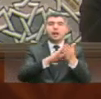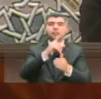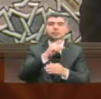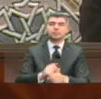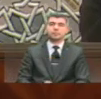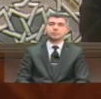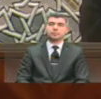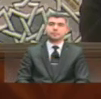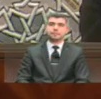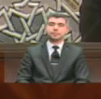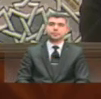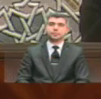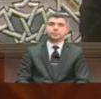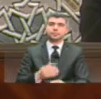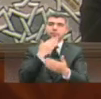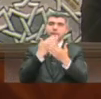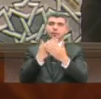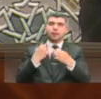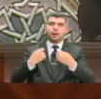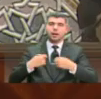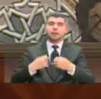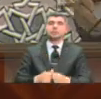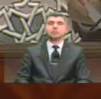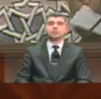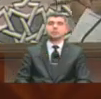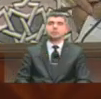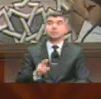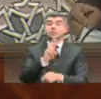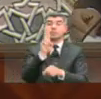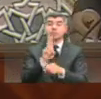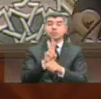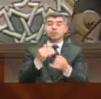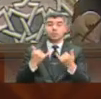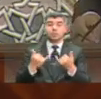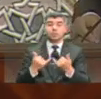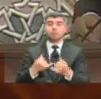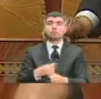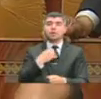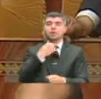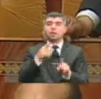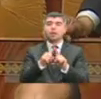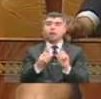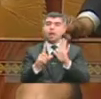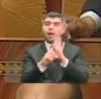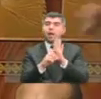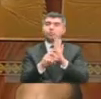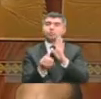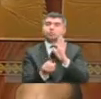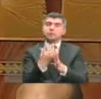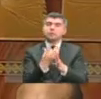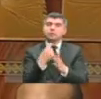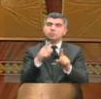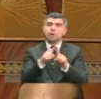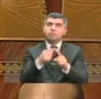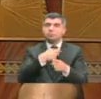المحترم. شكرا السيد الرئيس. نسألكم السيد الوزير عن المساطر المعتمدة في